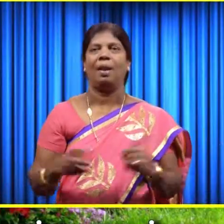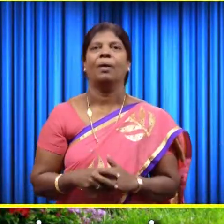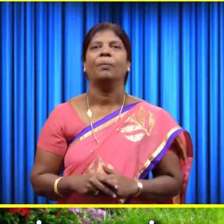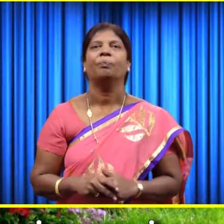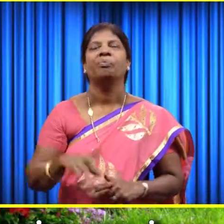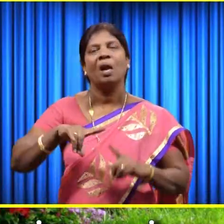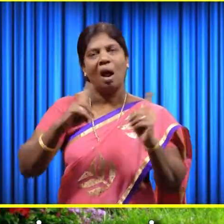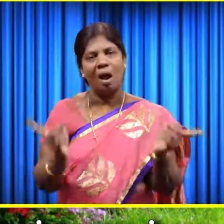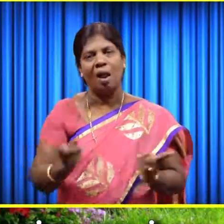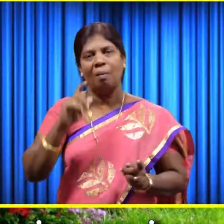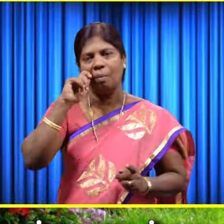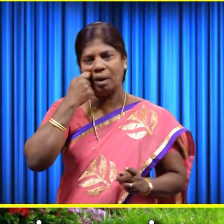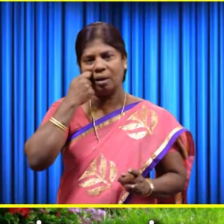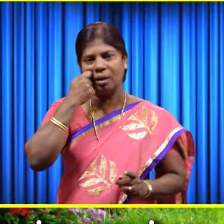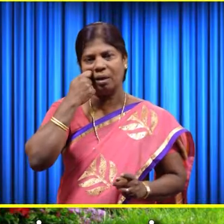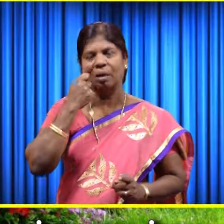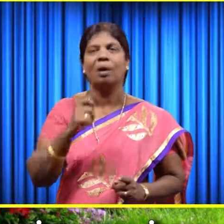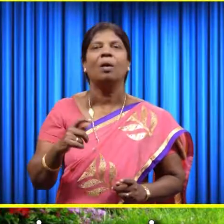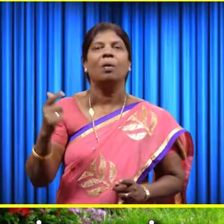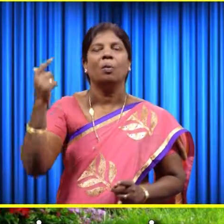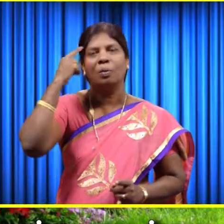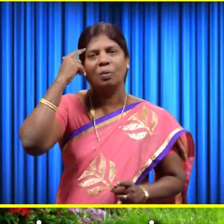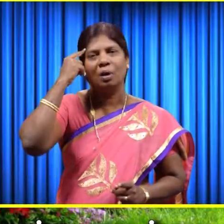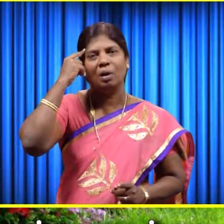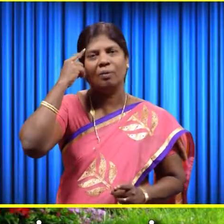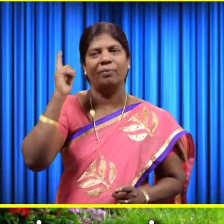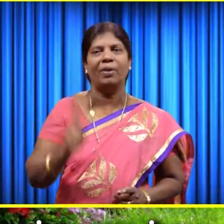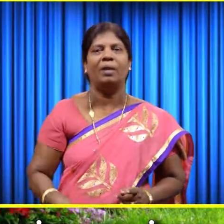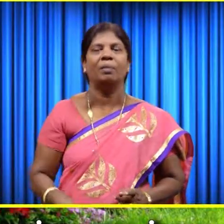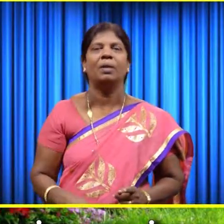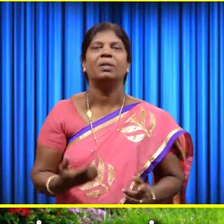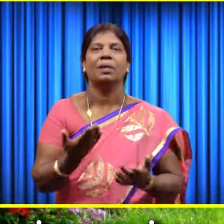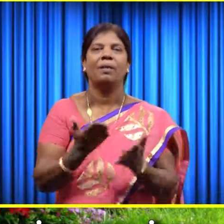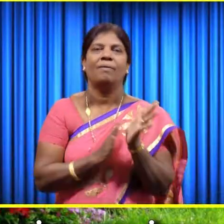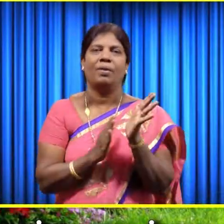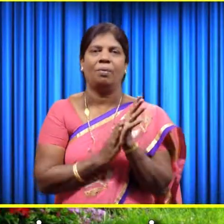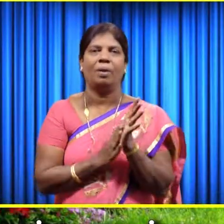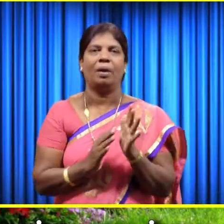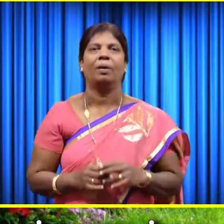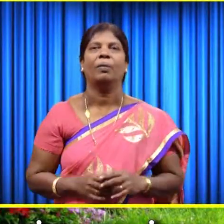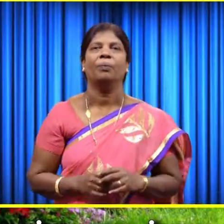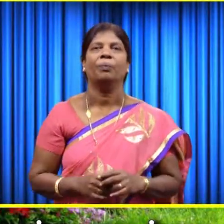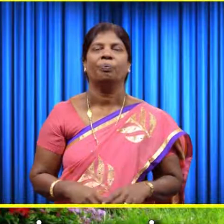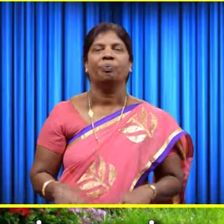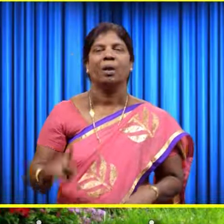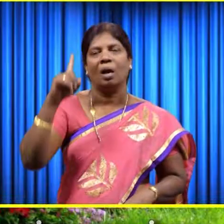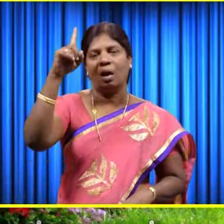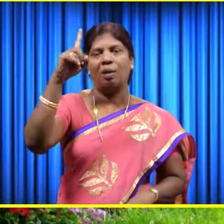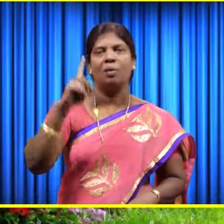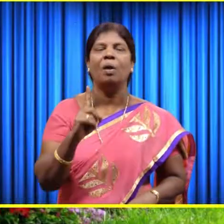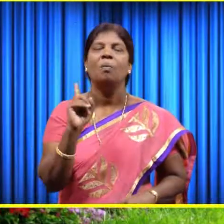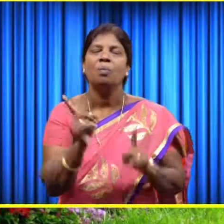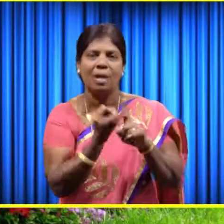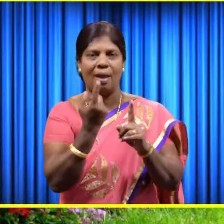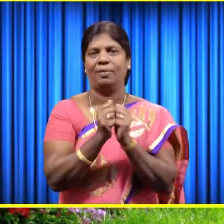ஆனால் மனிதன் தன்னுடைய நிலையை உணர வேண்டும் என்று கடவுள் விரும்புகிறார். கடவுள் முதலாவது செய்த